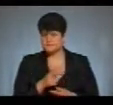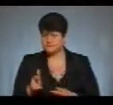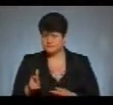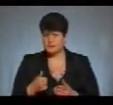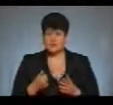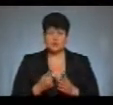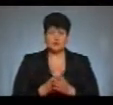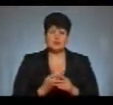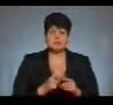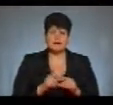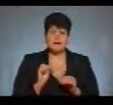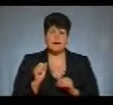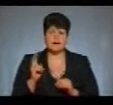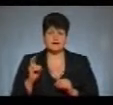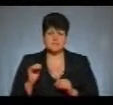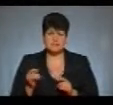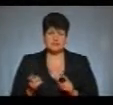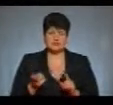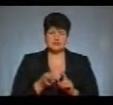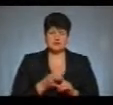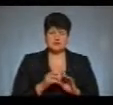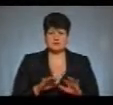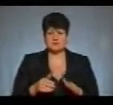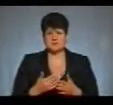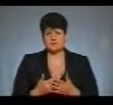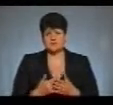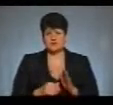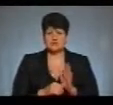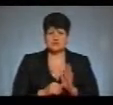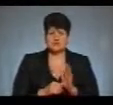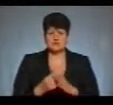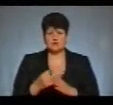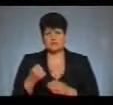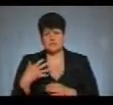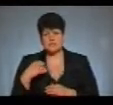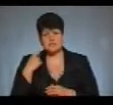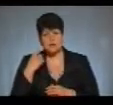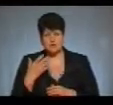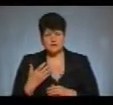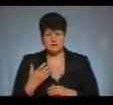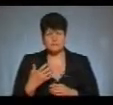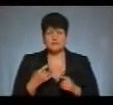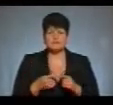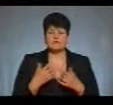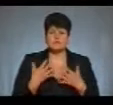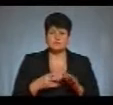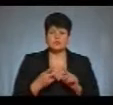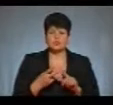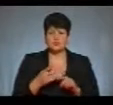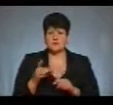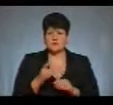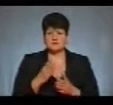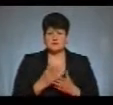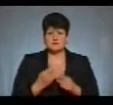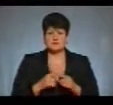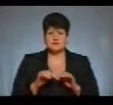цієї акції долучені діти приблизно з 6 до 15 років. Вже другий раз відбувається така